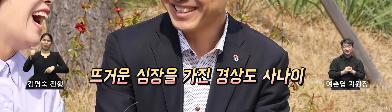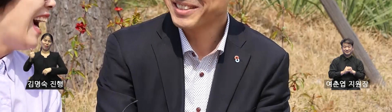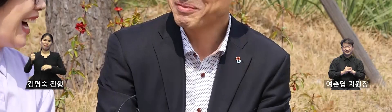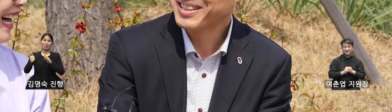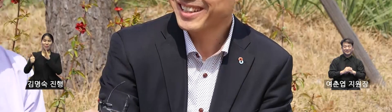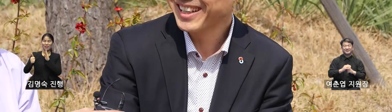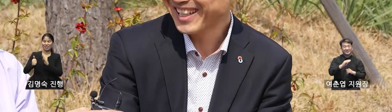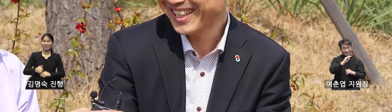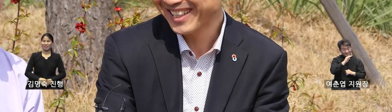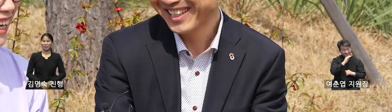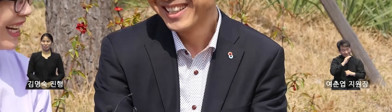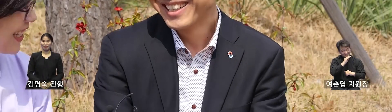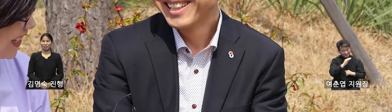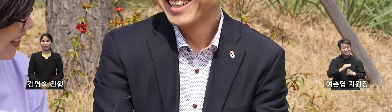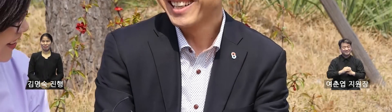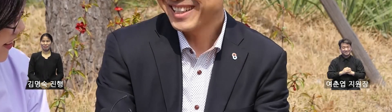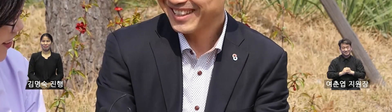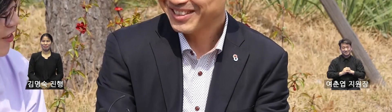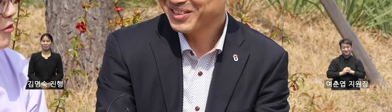아, 그렇습니까?